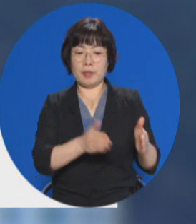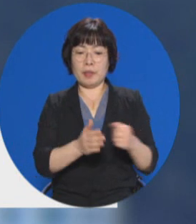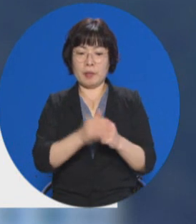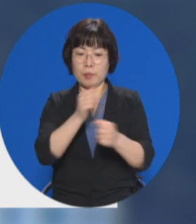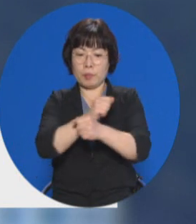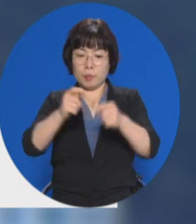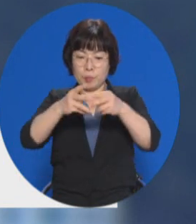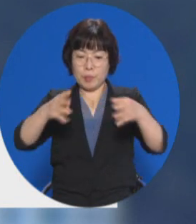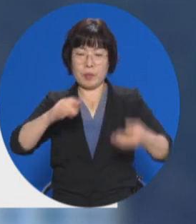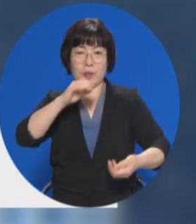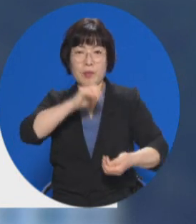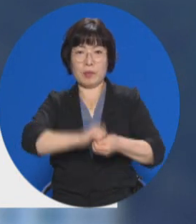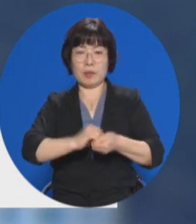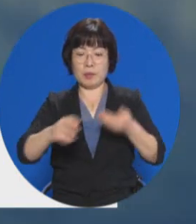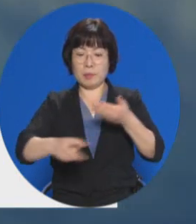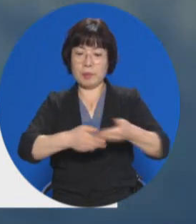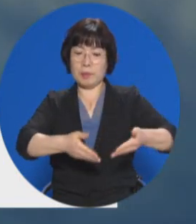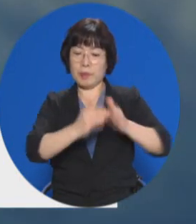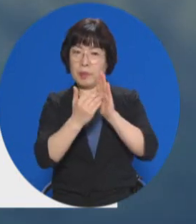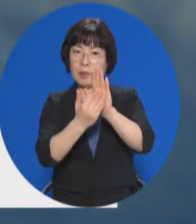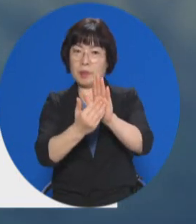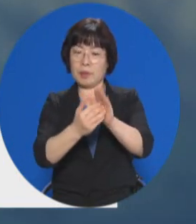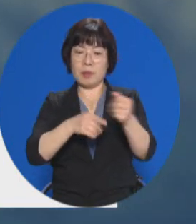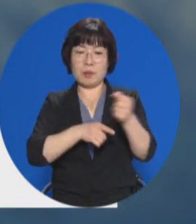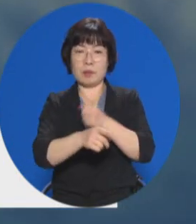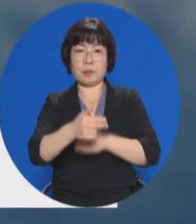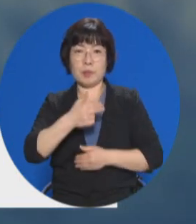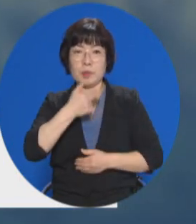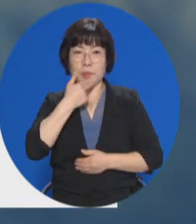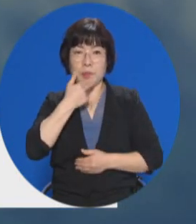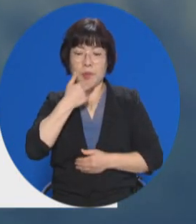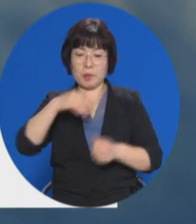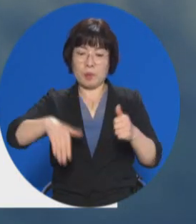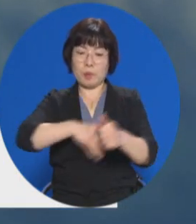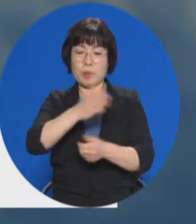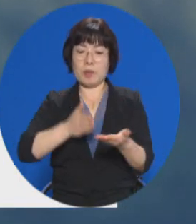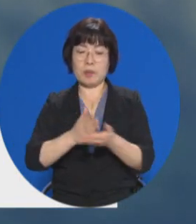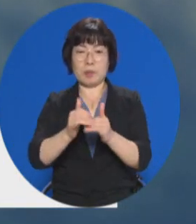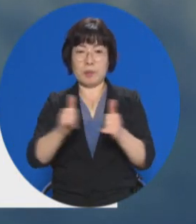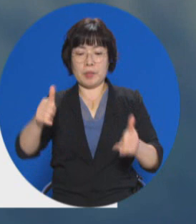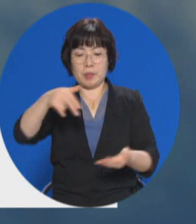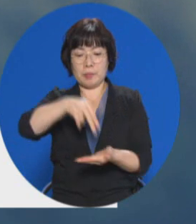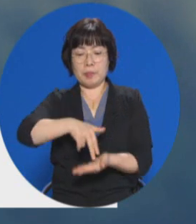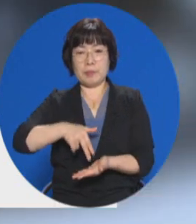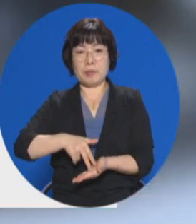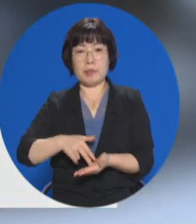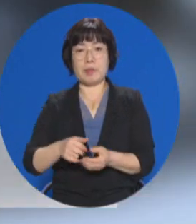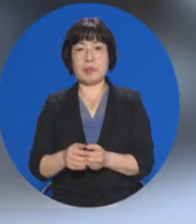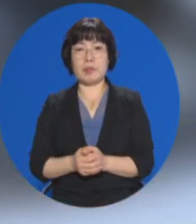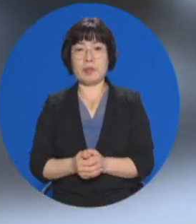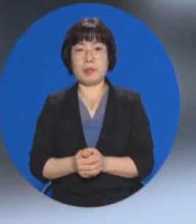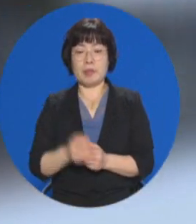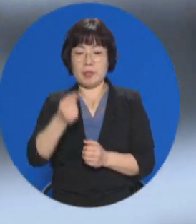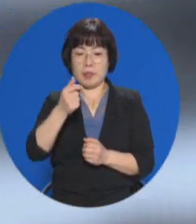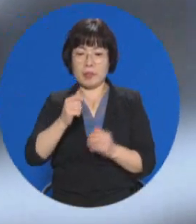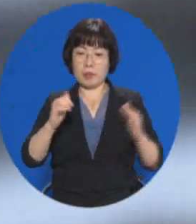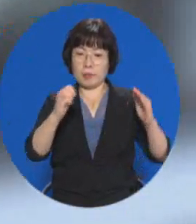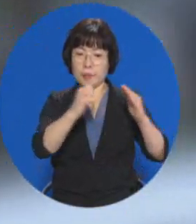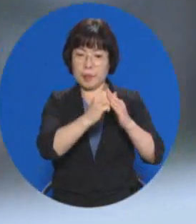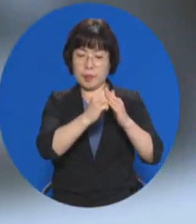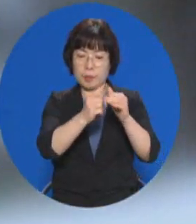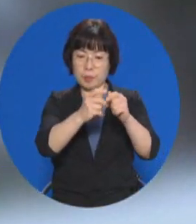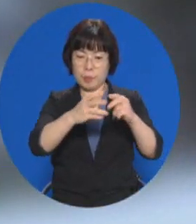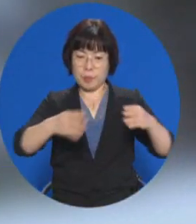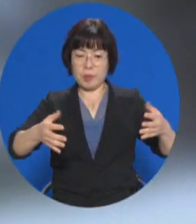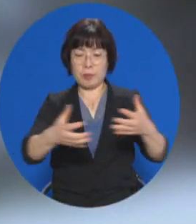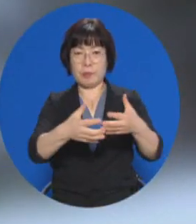면적과 층수 제한은 난개발 방지에 큰 의미가 없다는 게 환경운동가들의 입장입니다. 작은 건축물을 여러 채